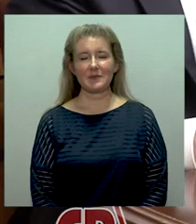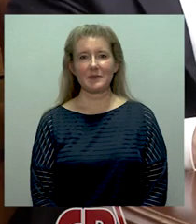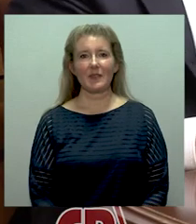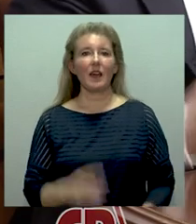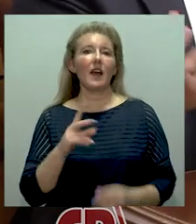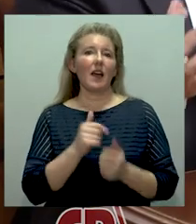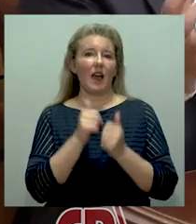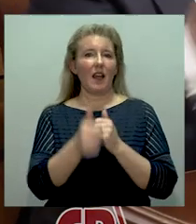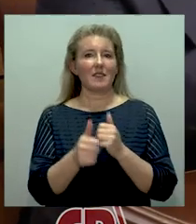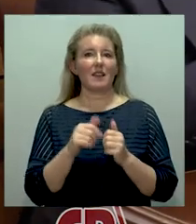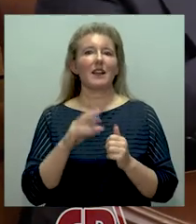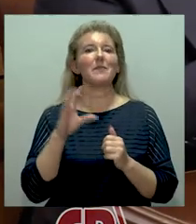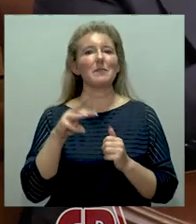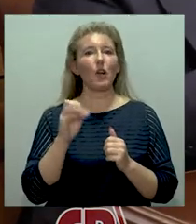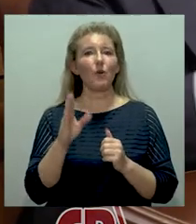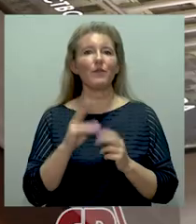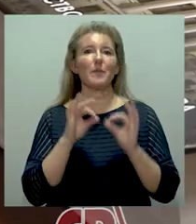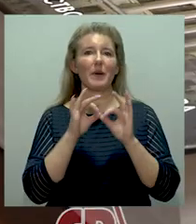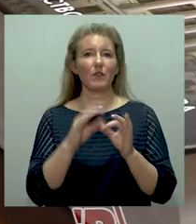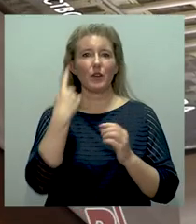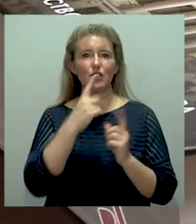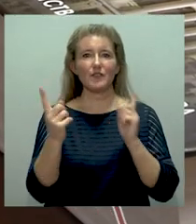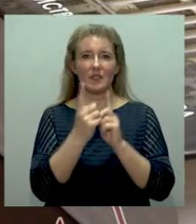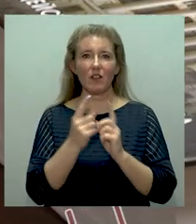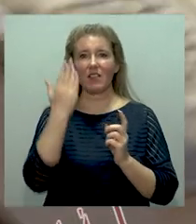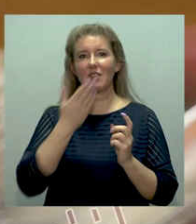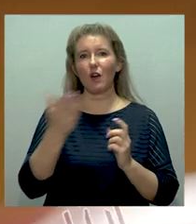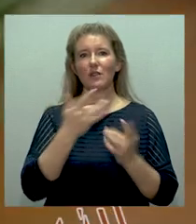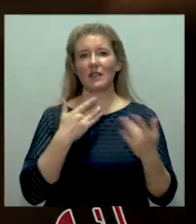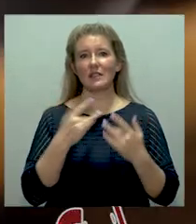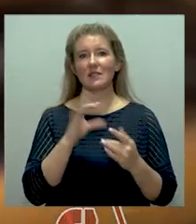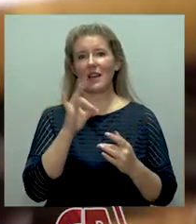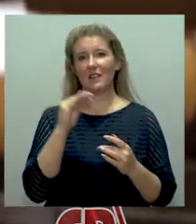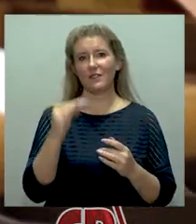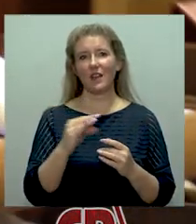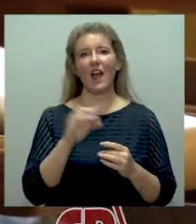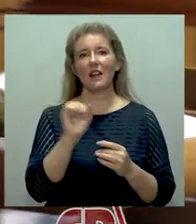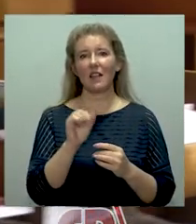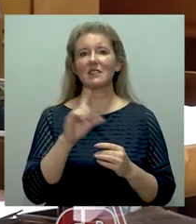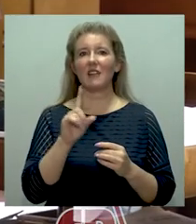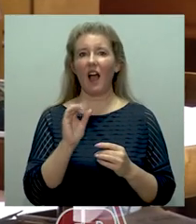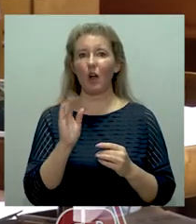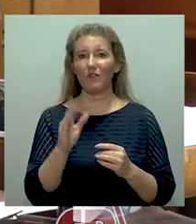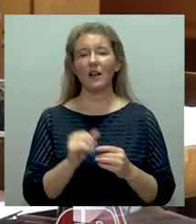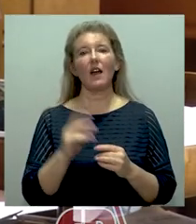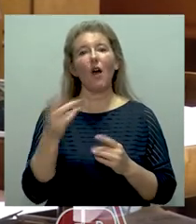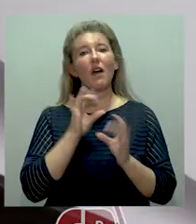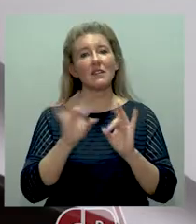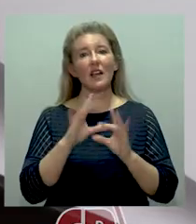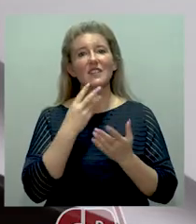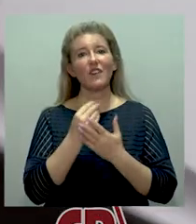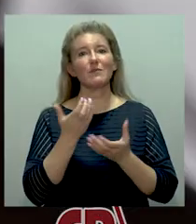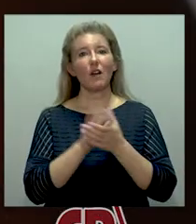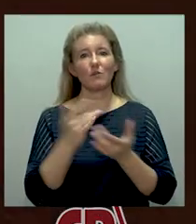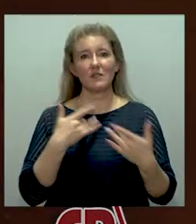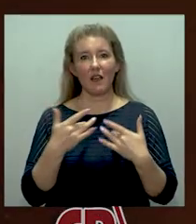Лидер «Справедливой России» Сергей Миронов провел личную встречу с народной артисткой Российской Федерации Александрой Захаровой. Политик рассказал о своем знакомстве